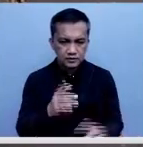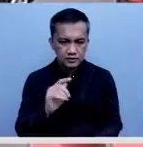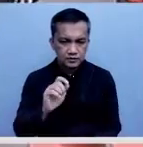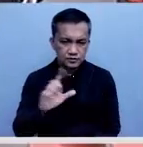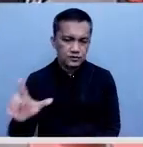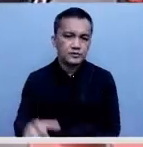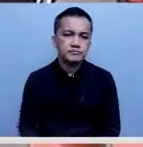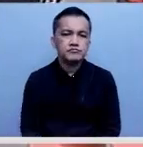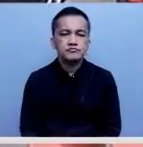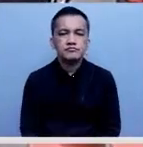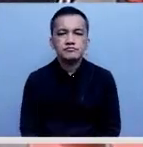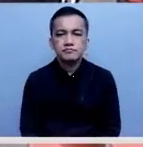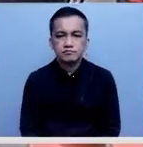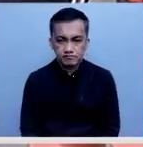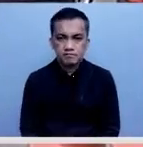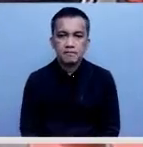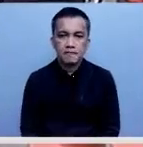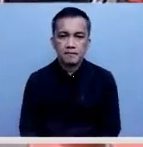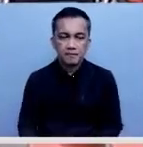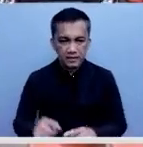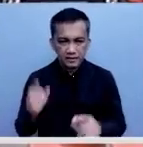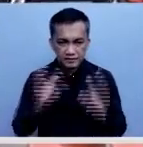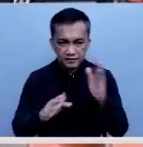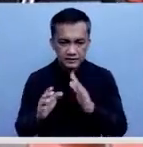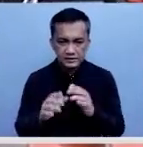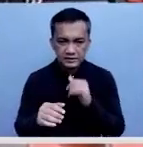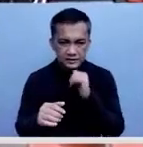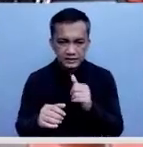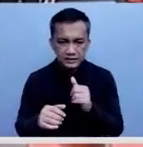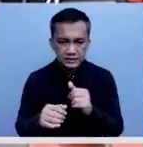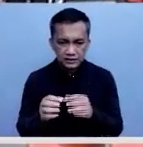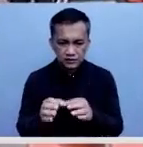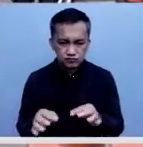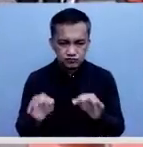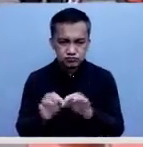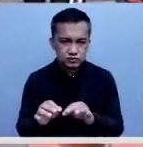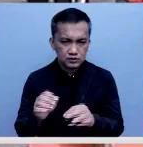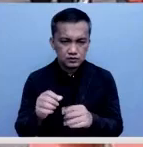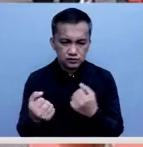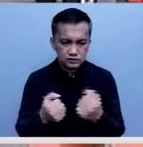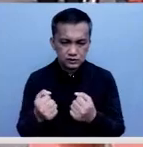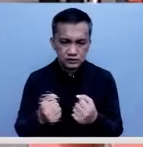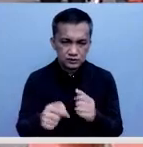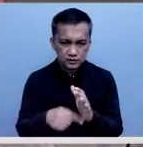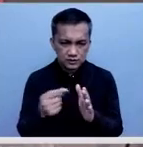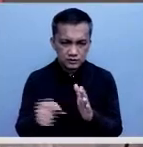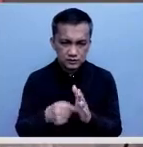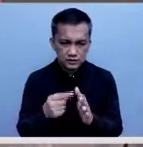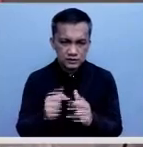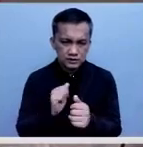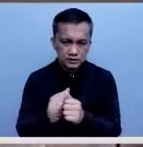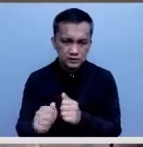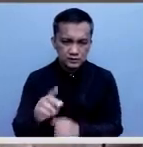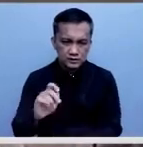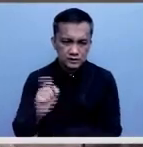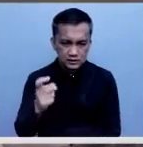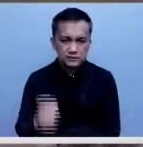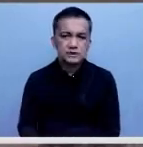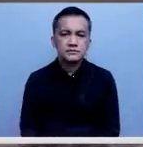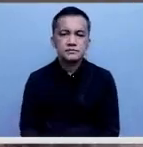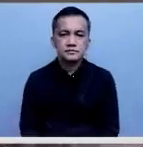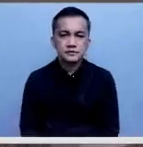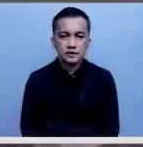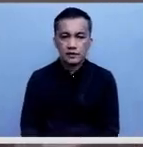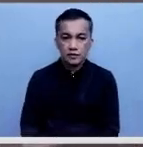gate. Yun nga lang ang problema, hindi naman daw ito sulit para sa mga motoristang minsan lang dumaraan ng NLEX. Kaya para sa kanila